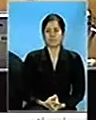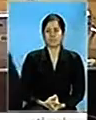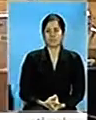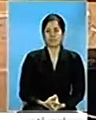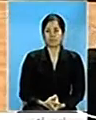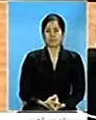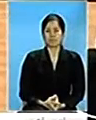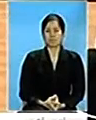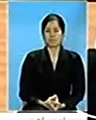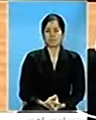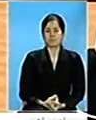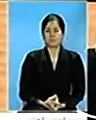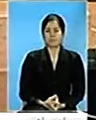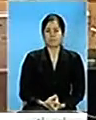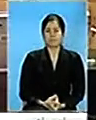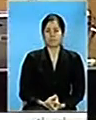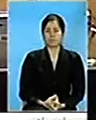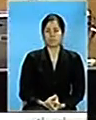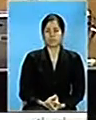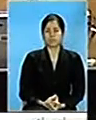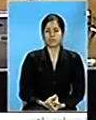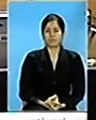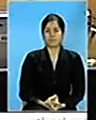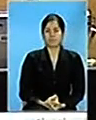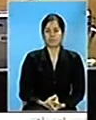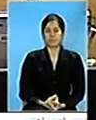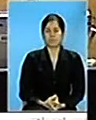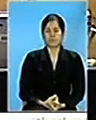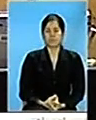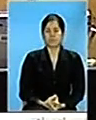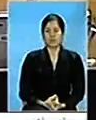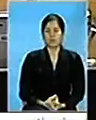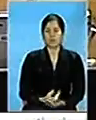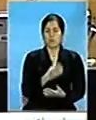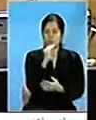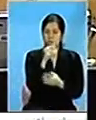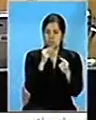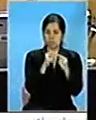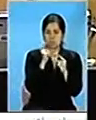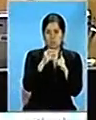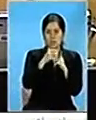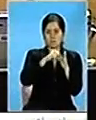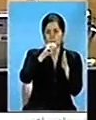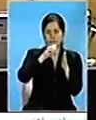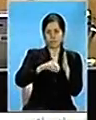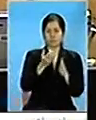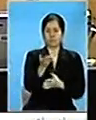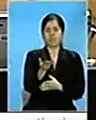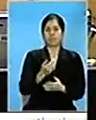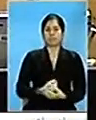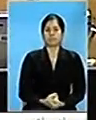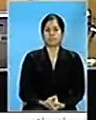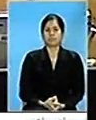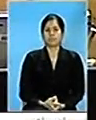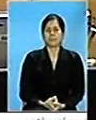มันไป3คนมา ท่านต้องถอนท่านพิเชษฐ์อย่างนี้ไม่ได้ฮะผมไม่อนุญาตฮะเงี้ยไม่ถูกอ่ะท่าน